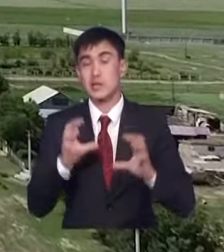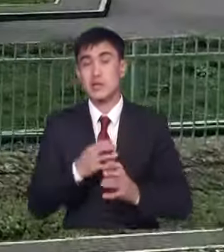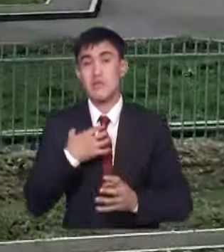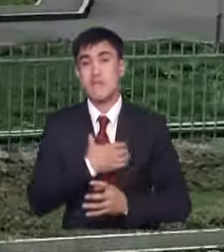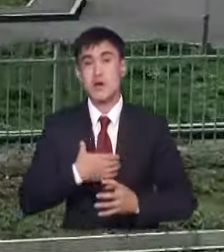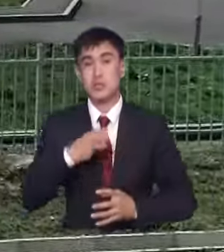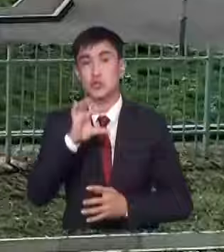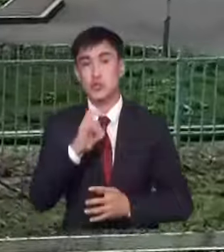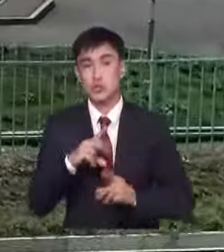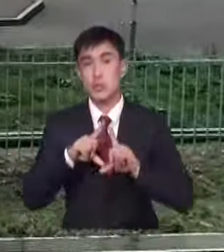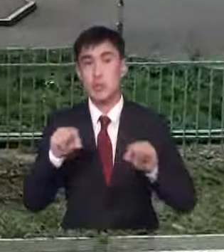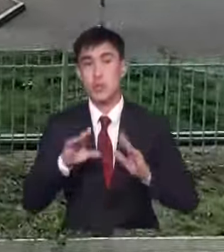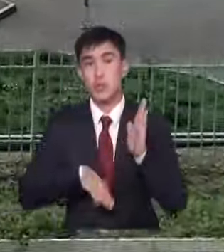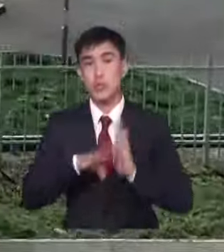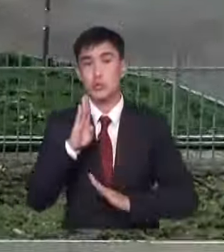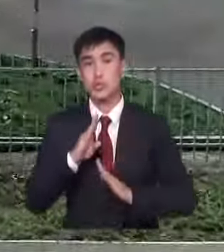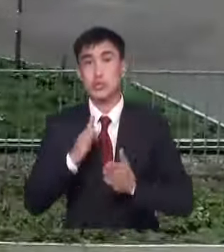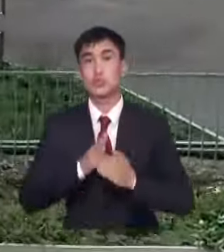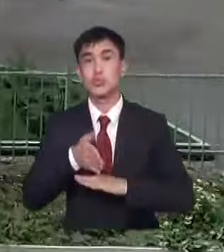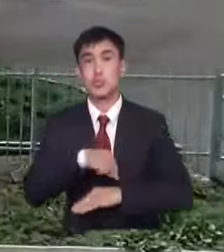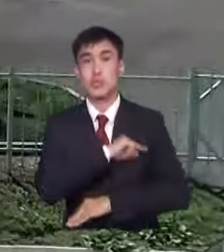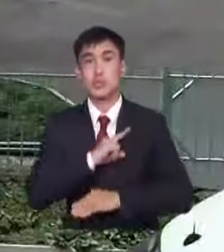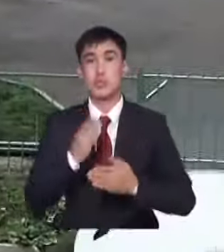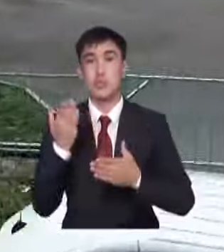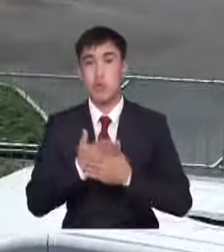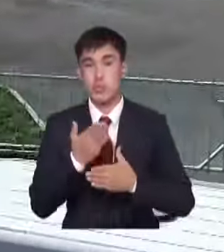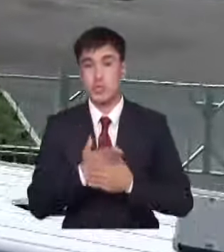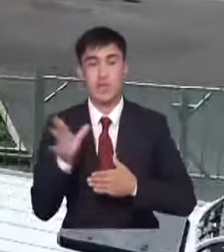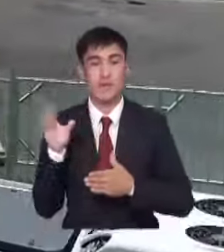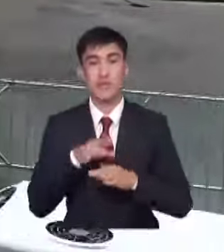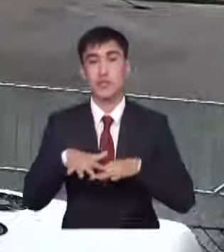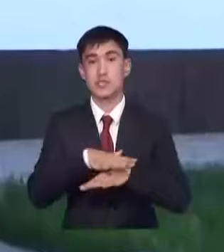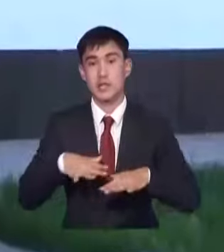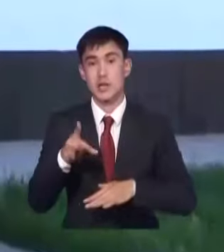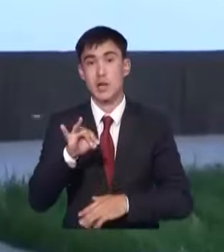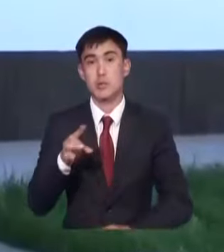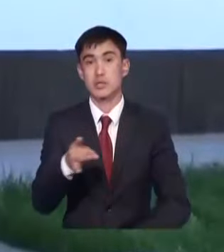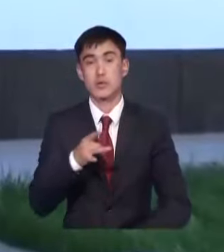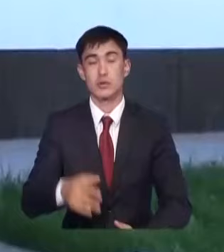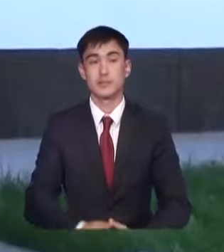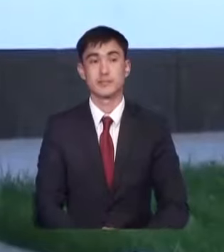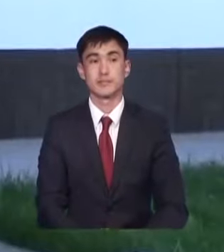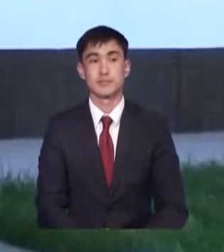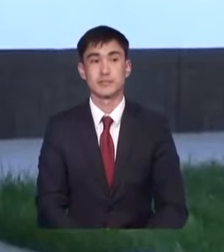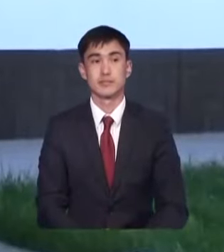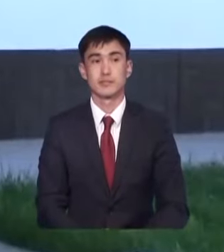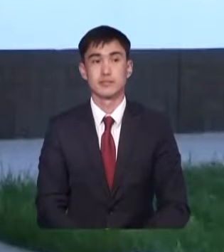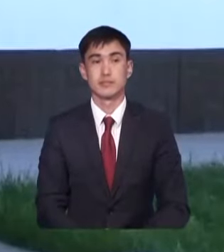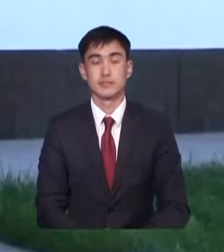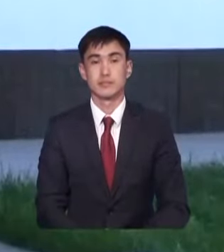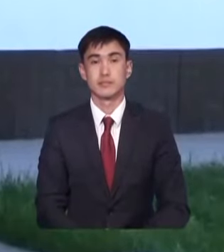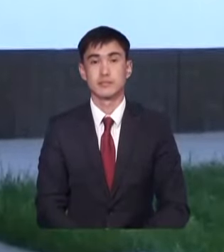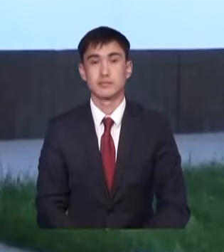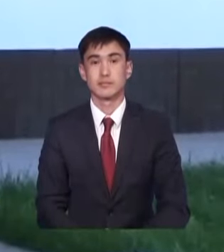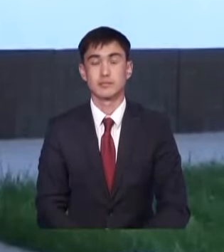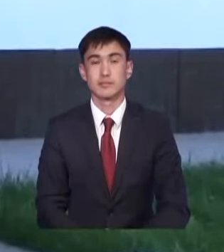важный социальный объект и улучшить доступность медицинской помощи для всего населения райнбек ского района агре